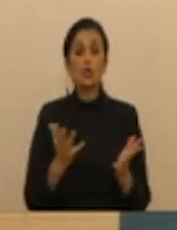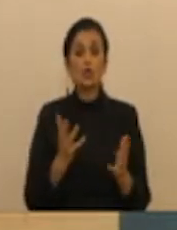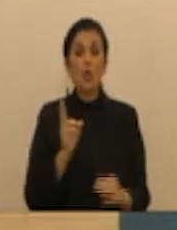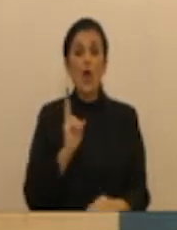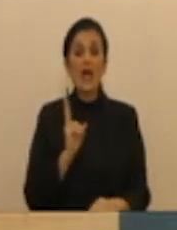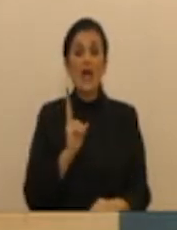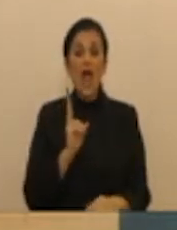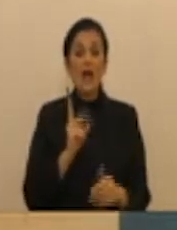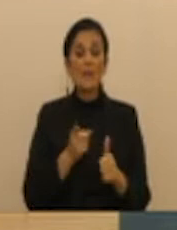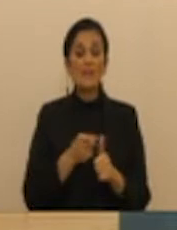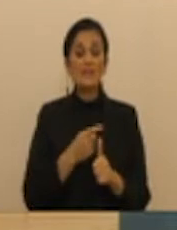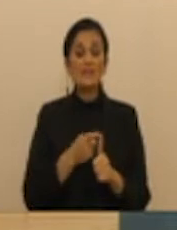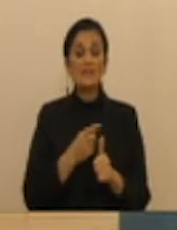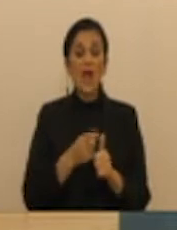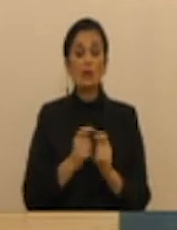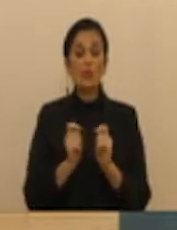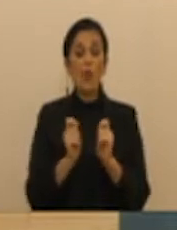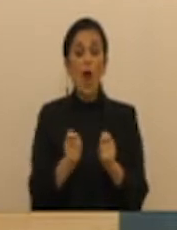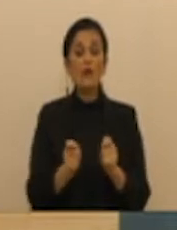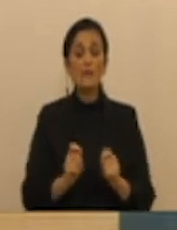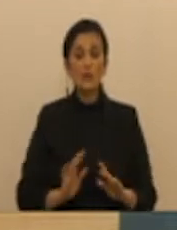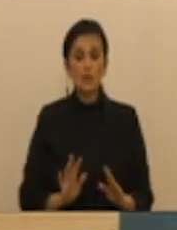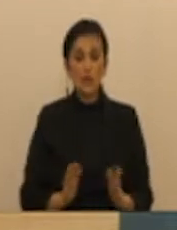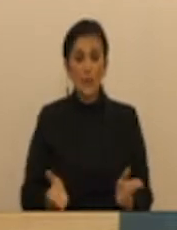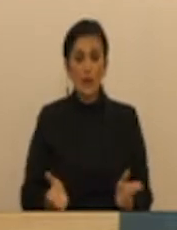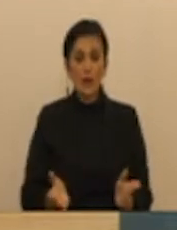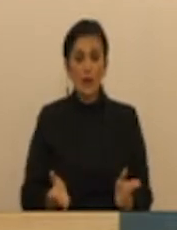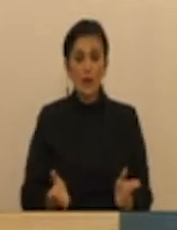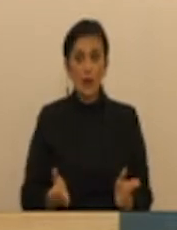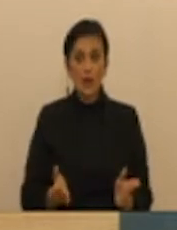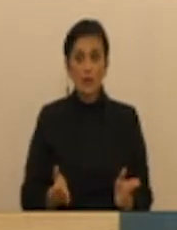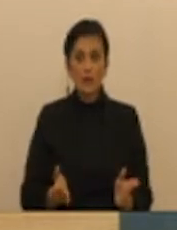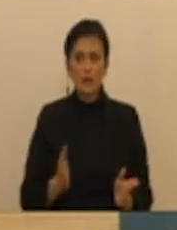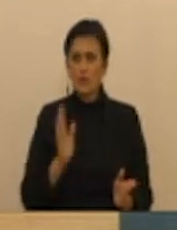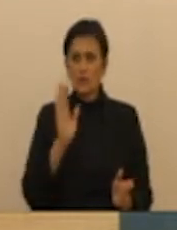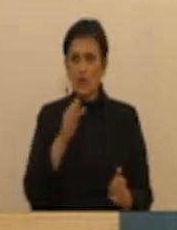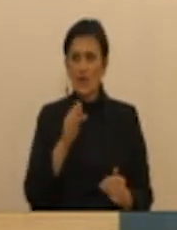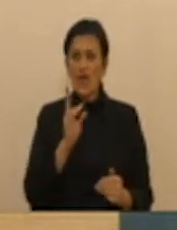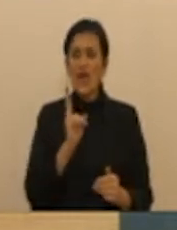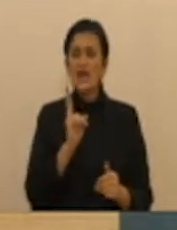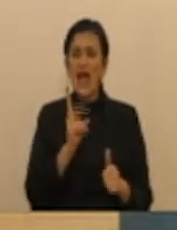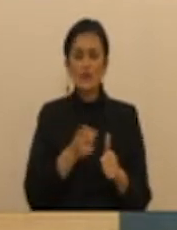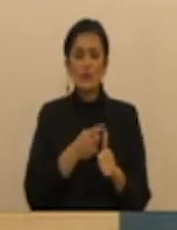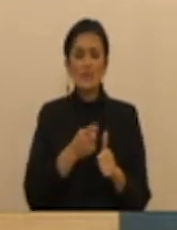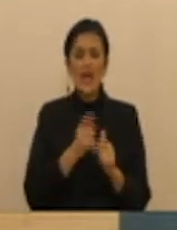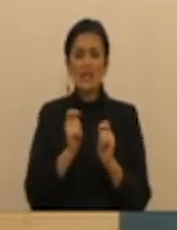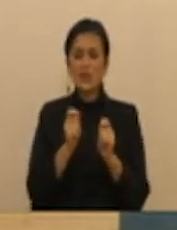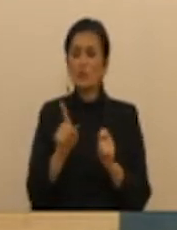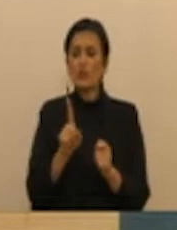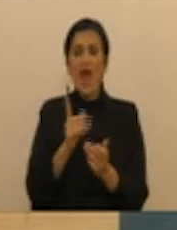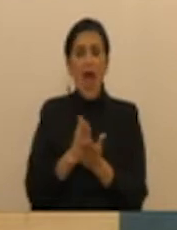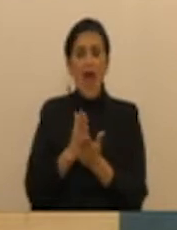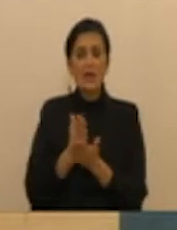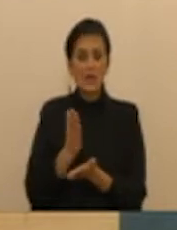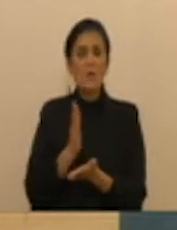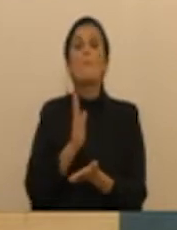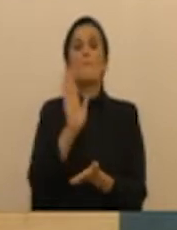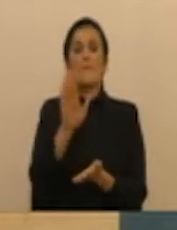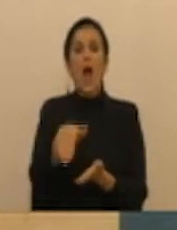კანდიდატის სტატუსის არ მიიჭება. ჯერის კანდიდატის სტატუსი რა არის? მაგრამ